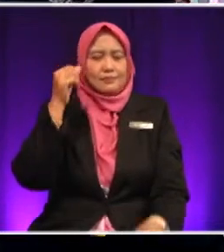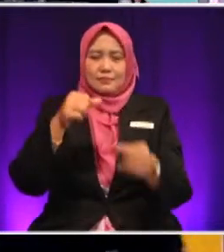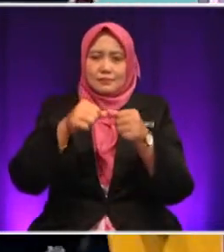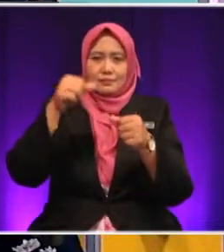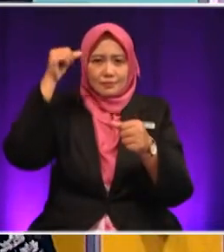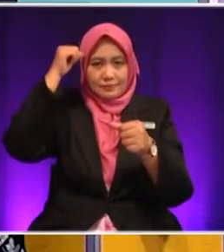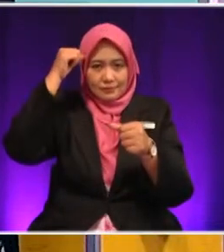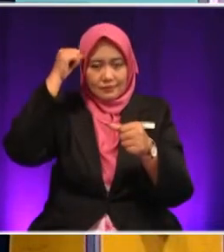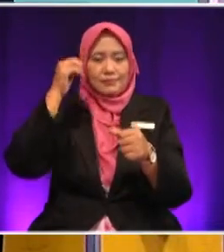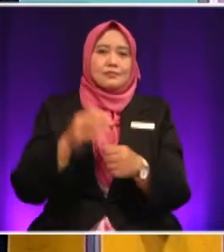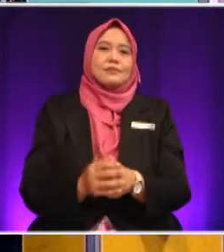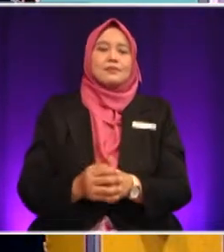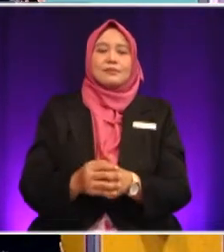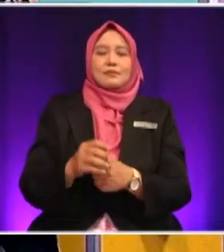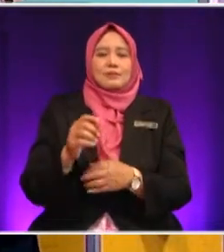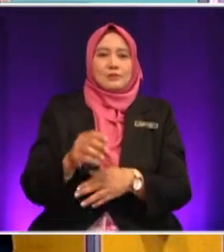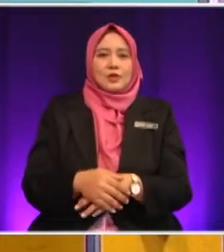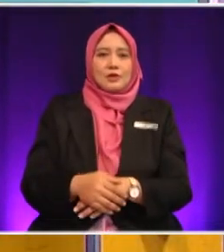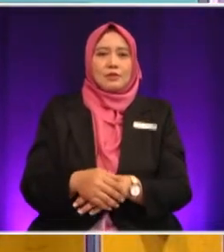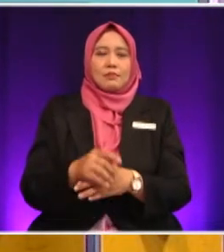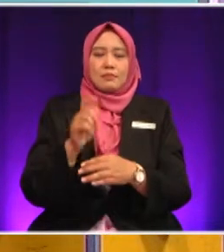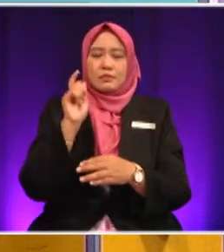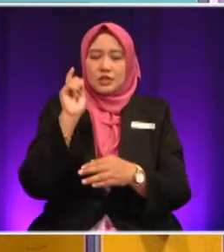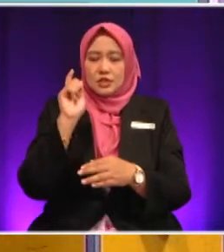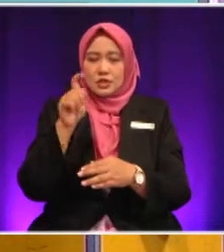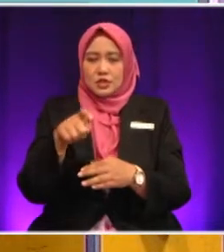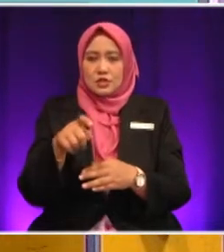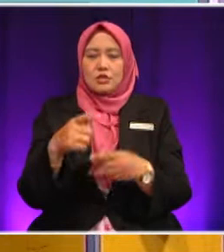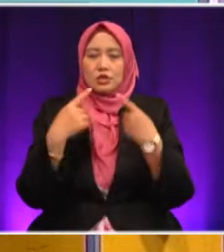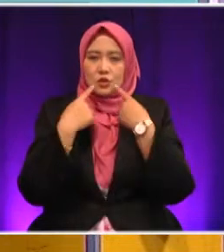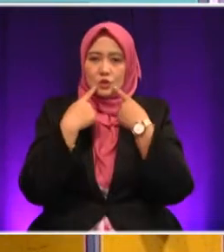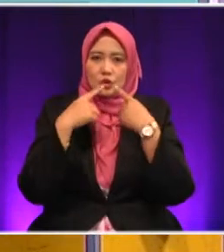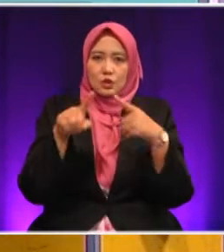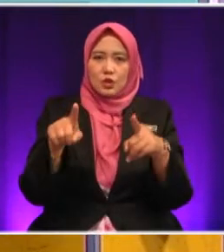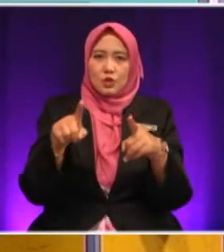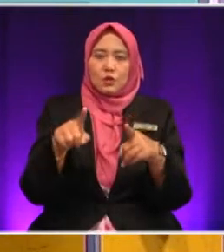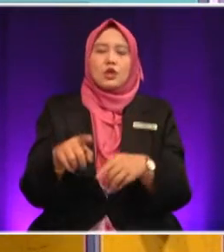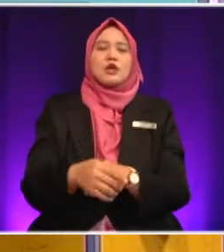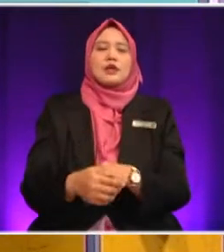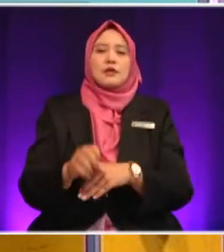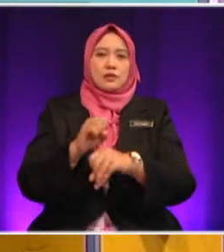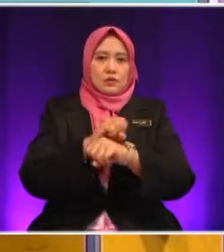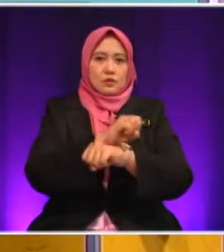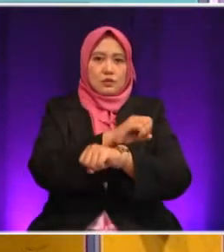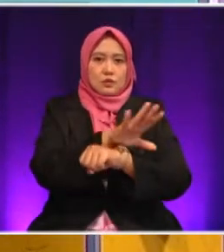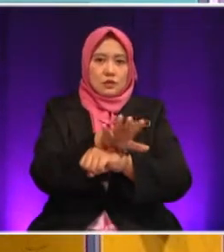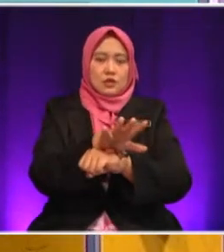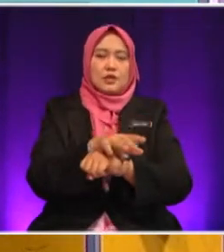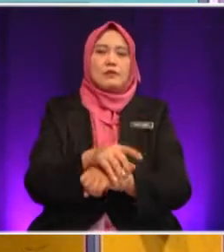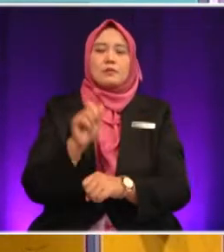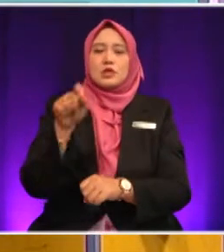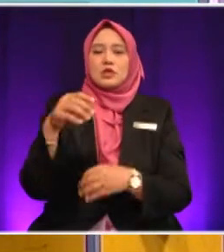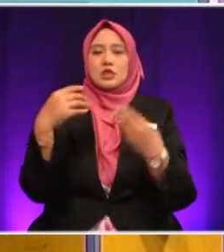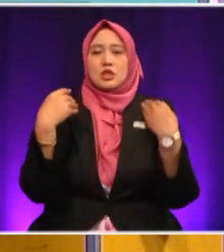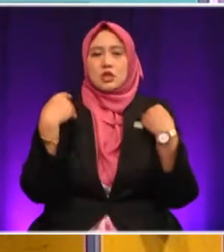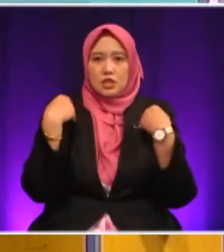implikasi mestilah pastikan murid-murid menjawab memastikan ada sebab dan akibat ataupun nah Jawa ayat berbentuk